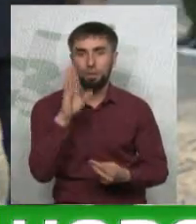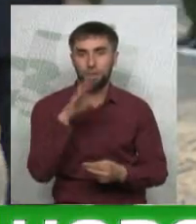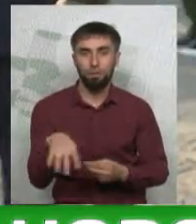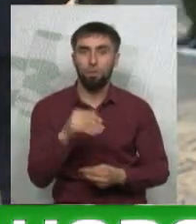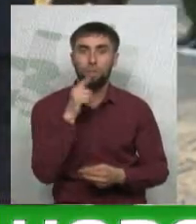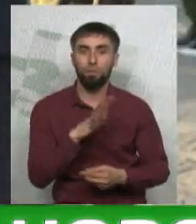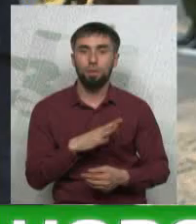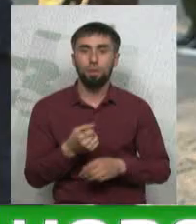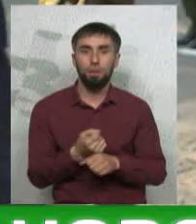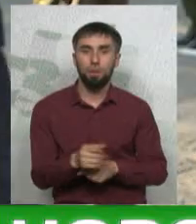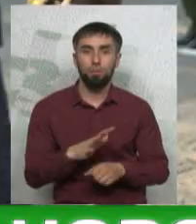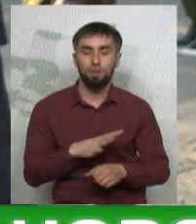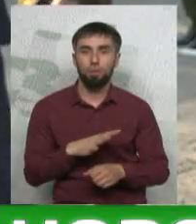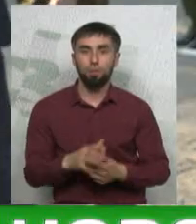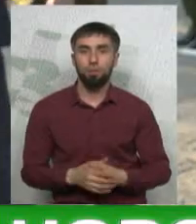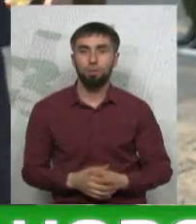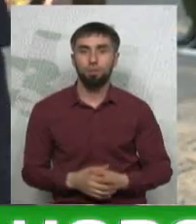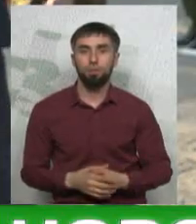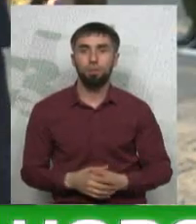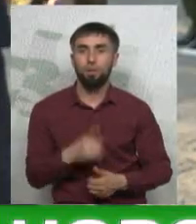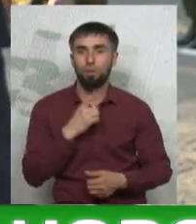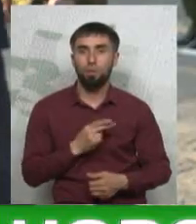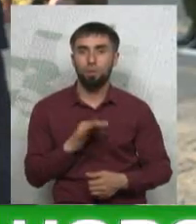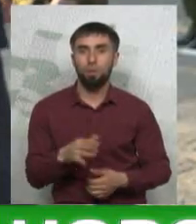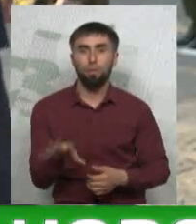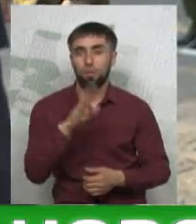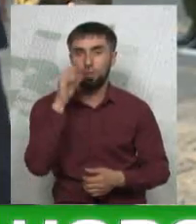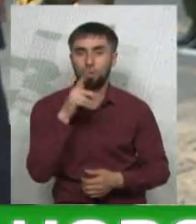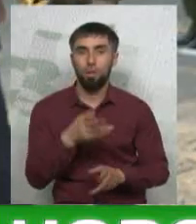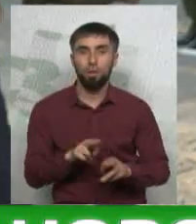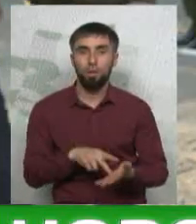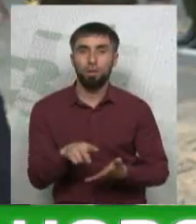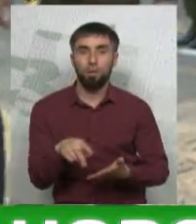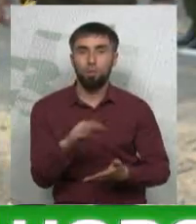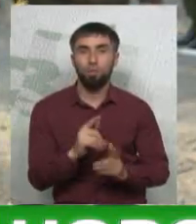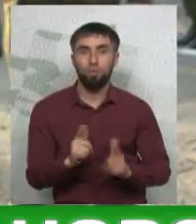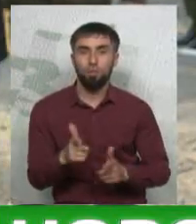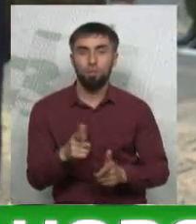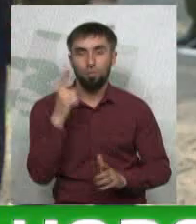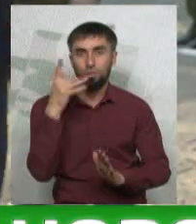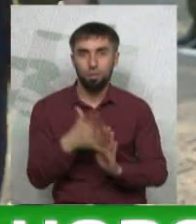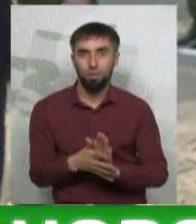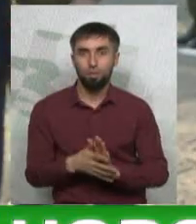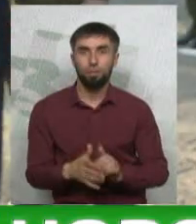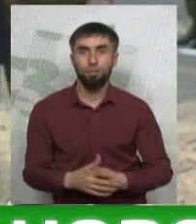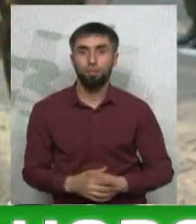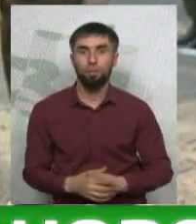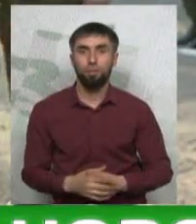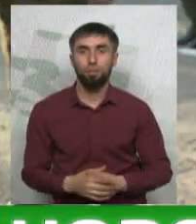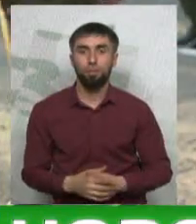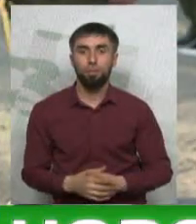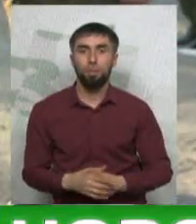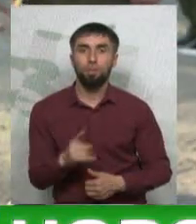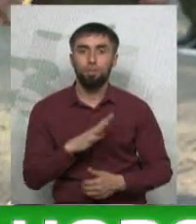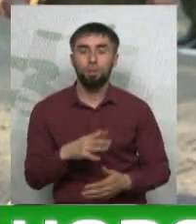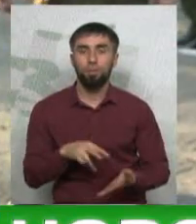который бы насильно был доставлен в военный комиссариат. Все ребята, которые идут, это ребята идут добровольно, осознанно, именно для